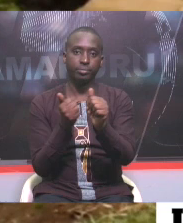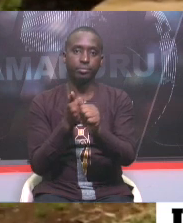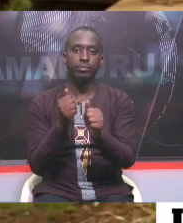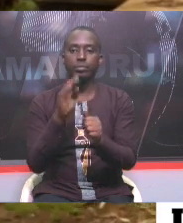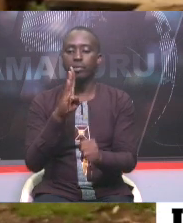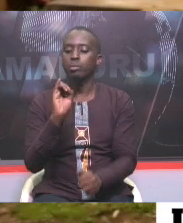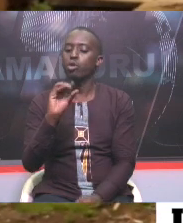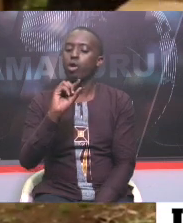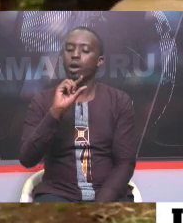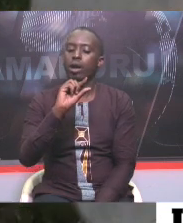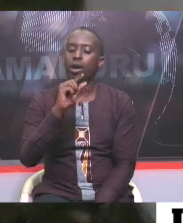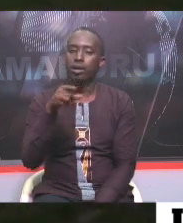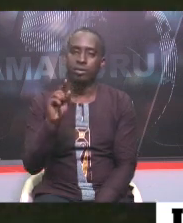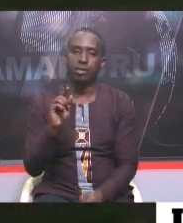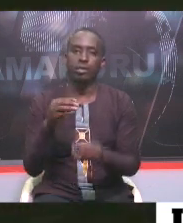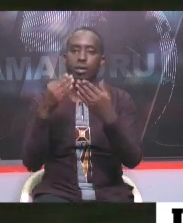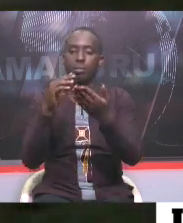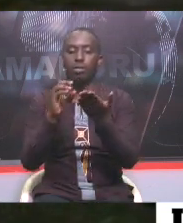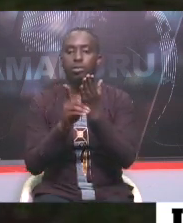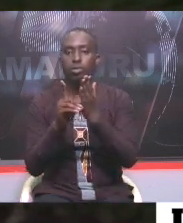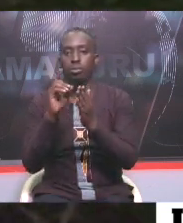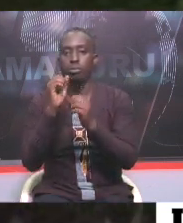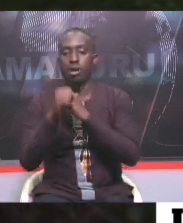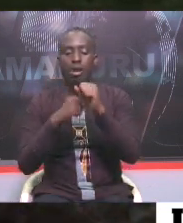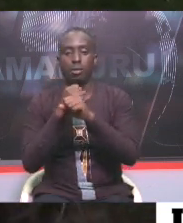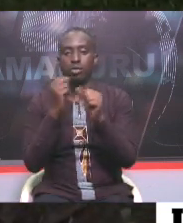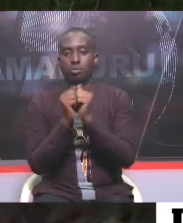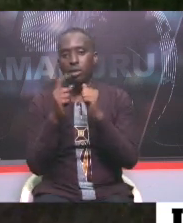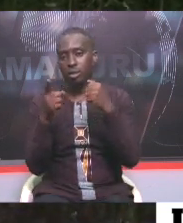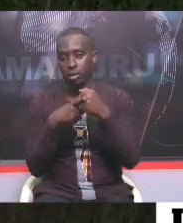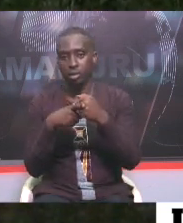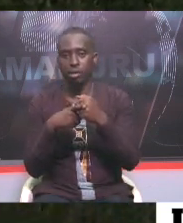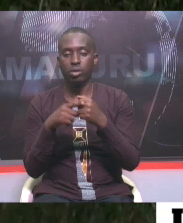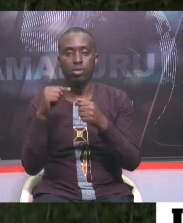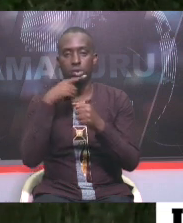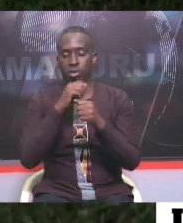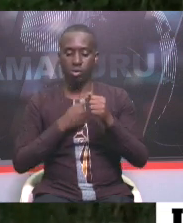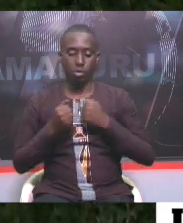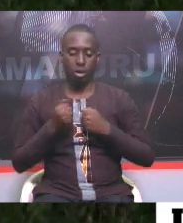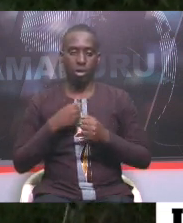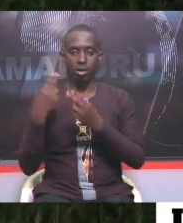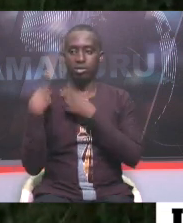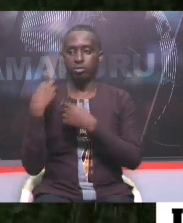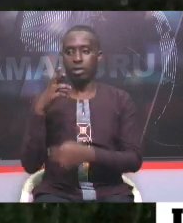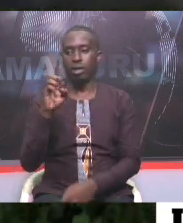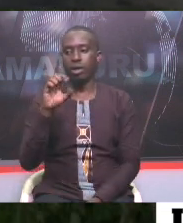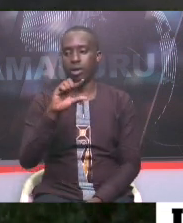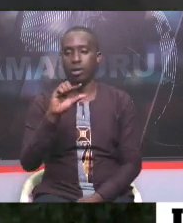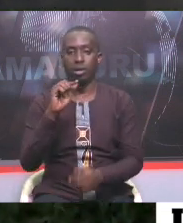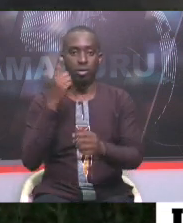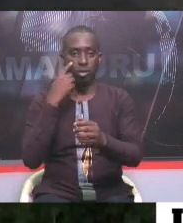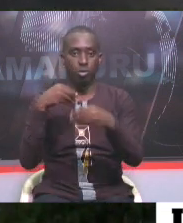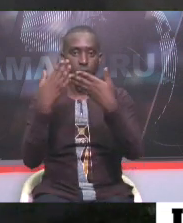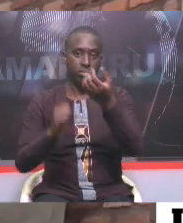ya biyogaze zeguriwe uturere mu mwaka wa 2016 ndetse sosiyete y'u Rwanda ishinzwe ingufu REG igahabwa inshingano zo